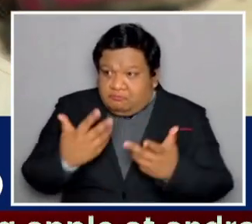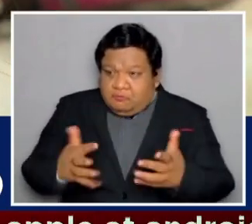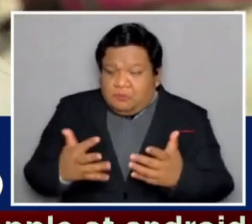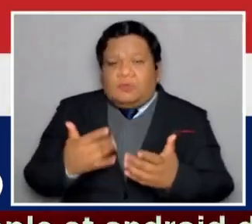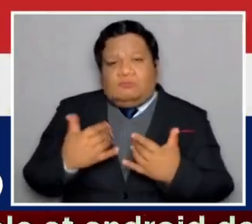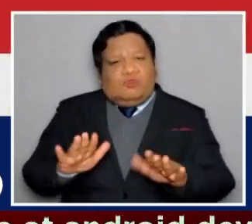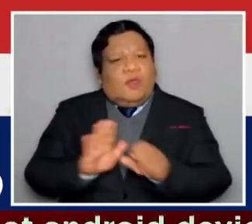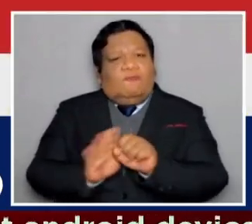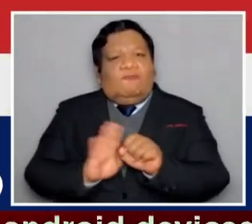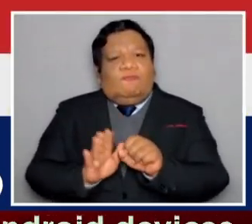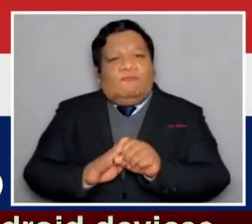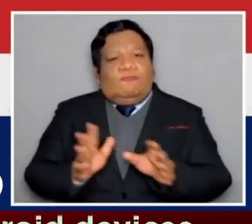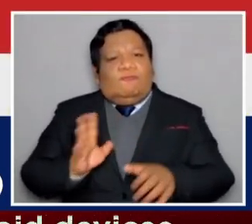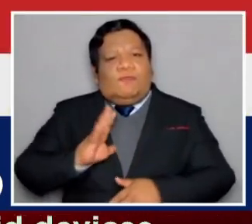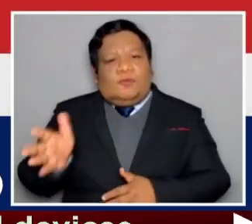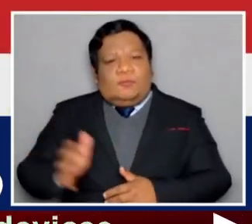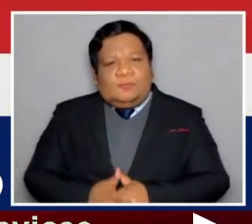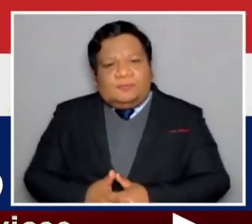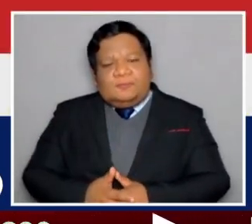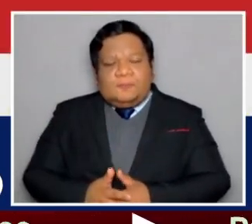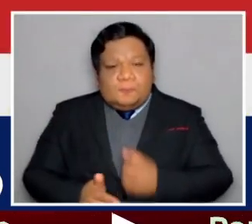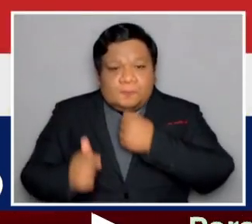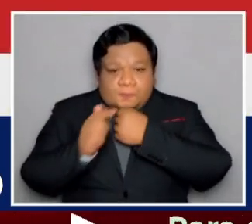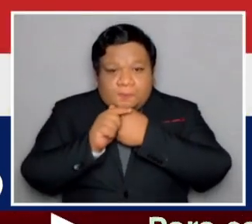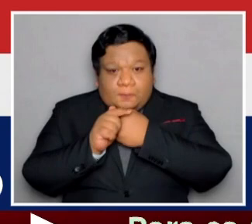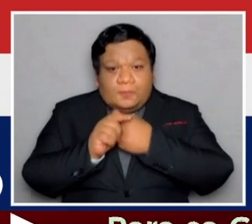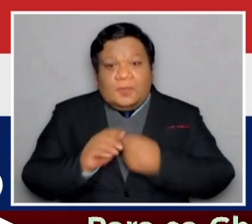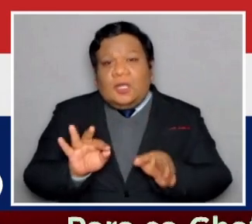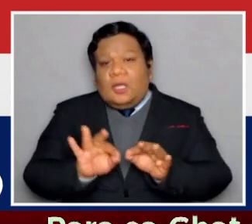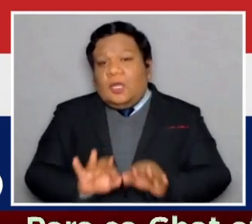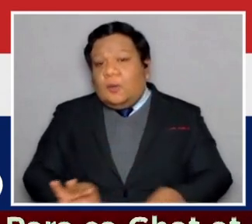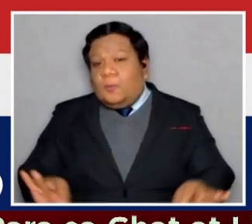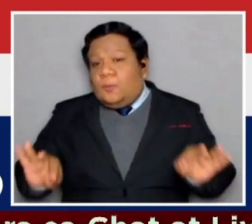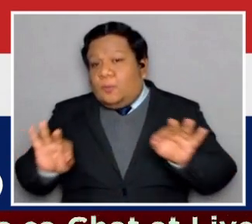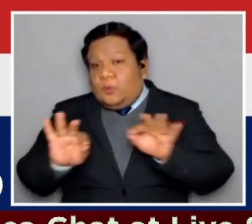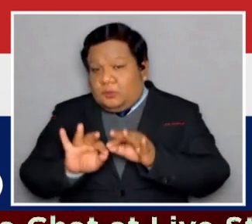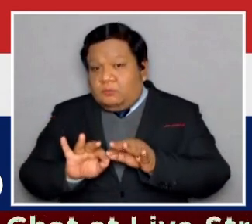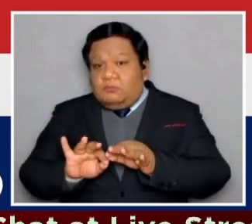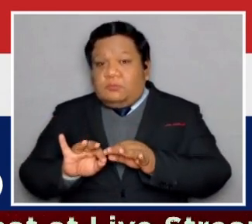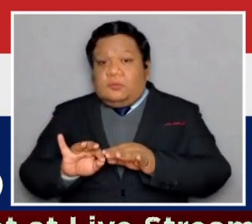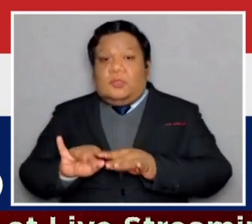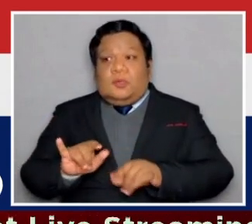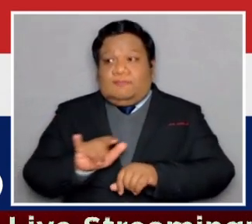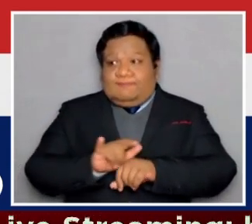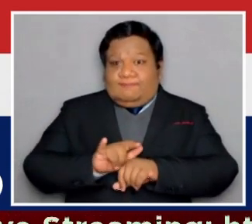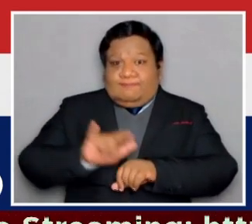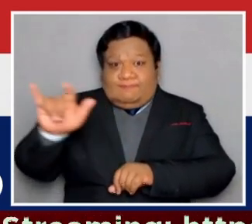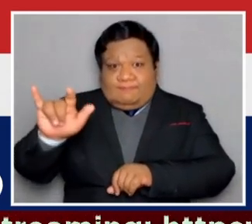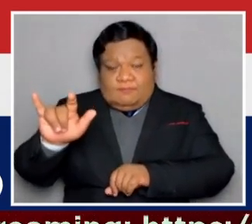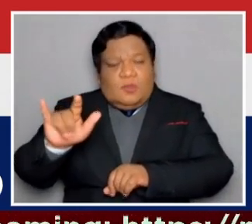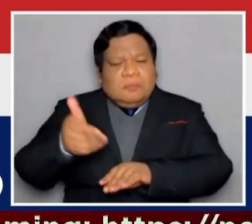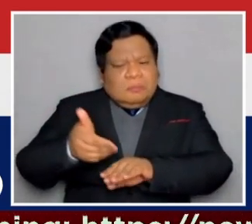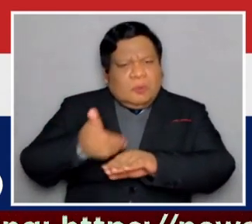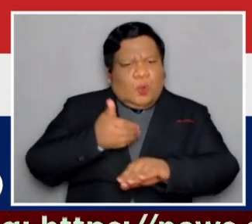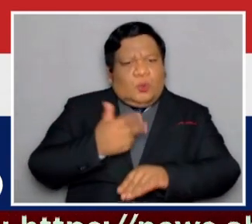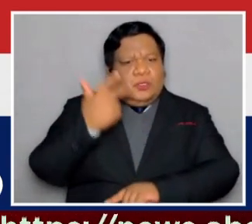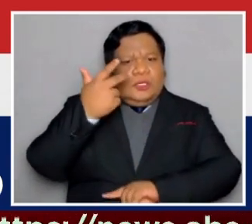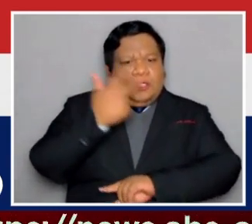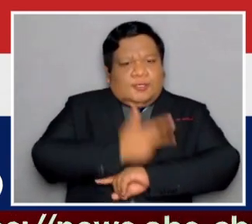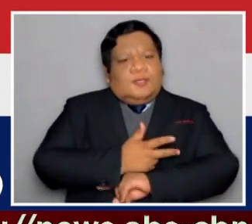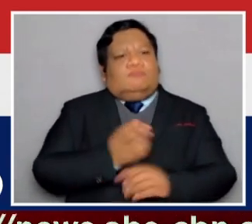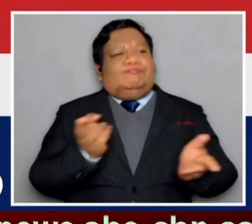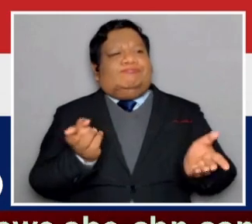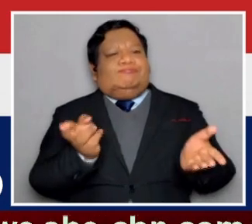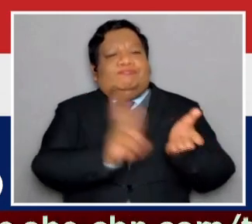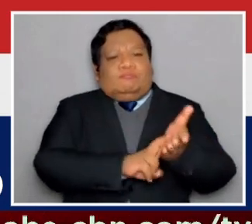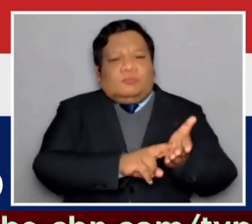then it's okay. Importante po, 72 hours prior po do sa departure sa country of origin, mag-register na po sa